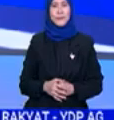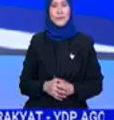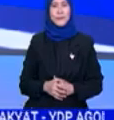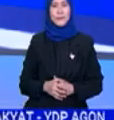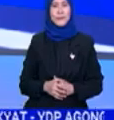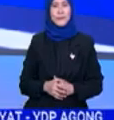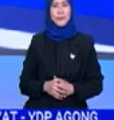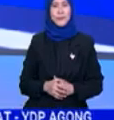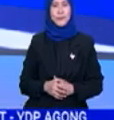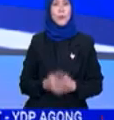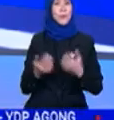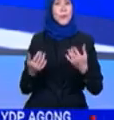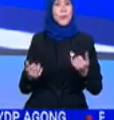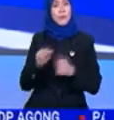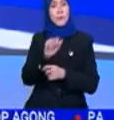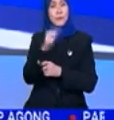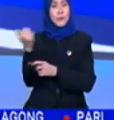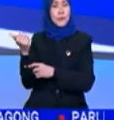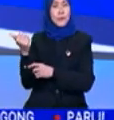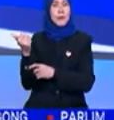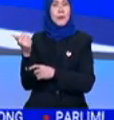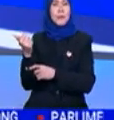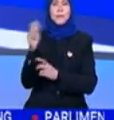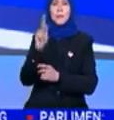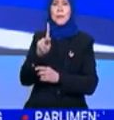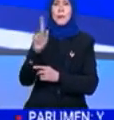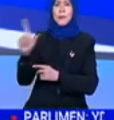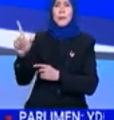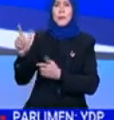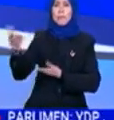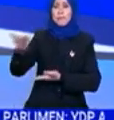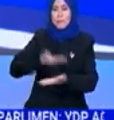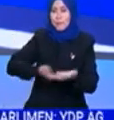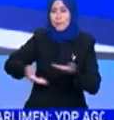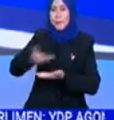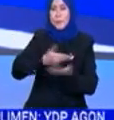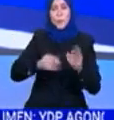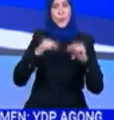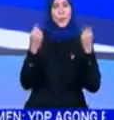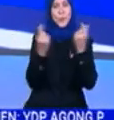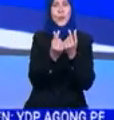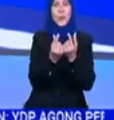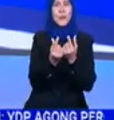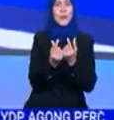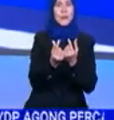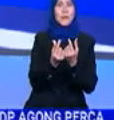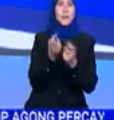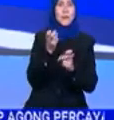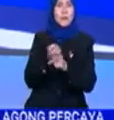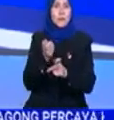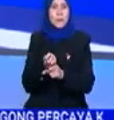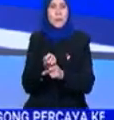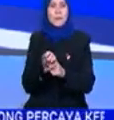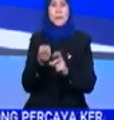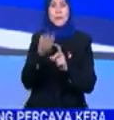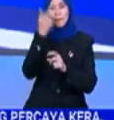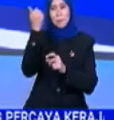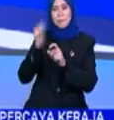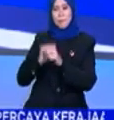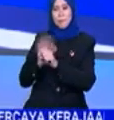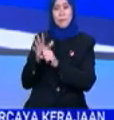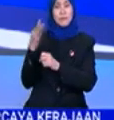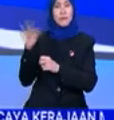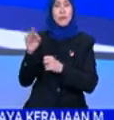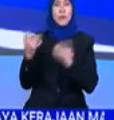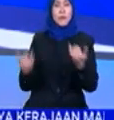di dalam perkembangan lain lagi ngapain pada dubur menyantuni golongan Rich 19 dan Ussy program-program jalur